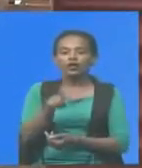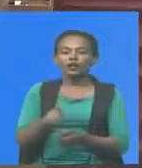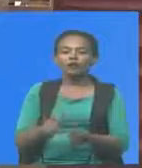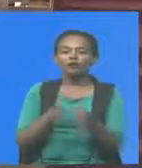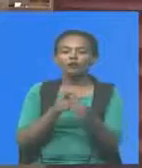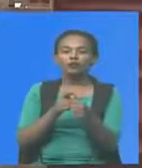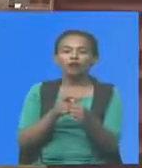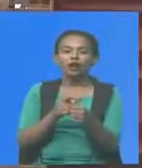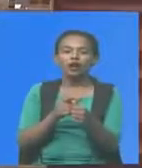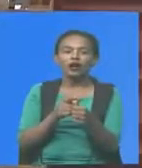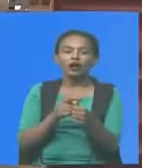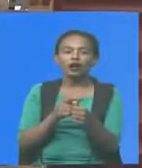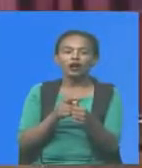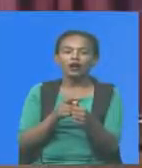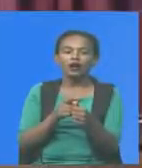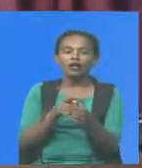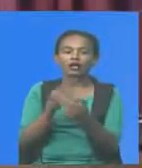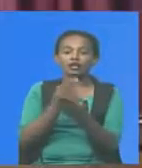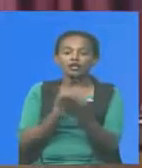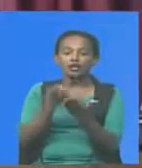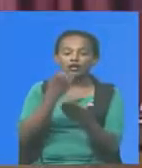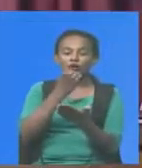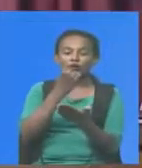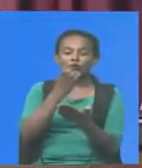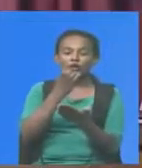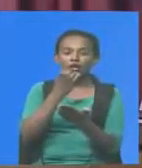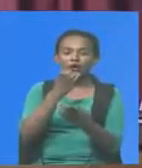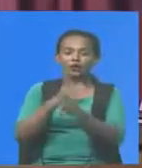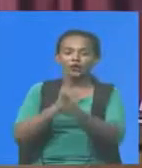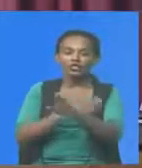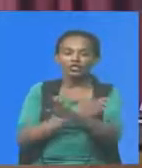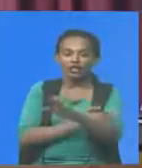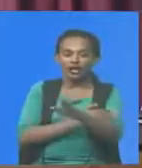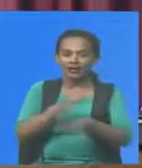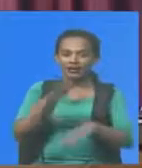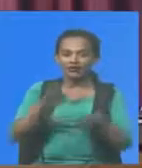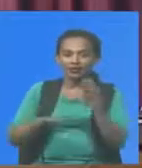በመጀመሪያ የኢኮኖሚ ማሻሻያ እርምጃዎች